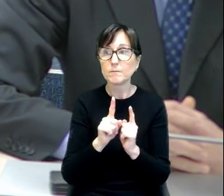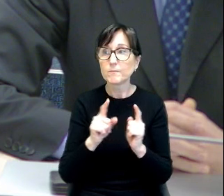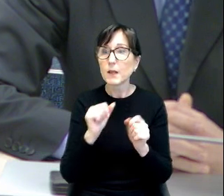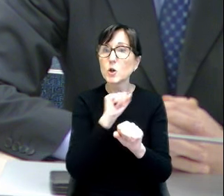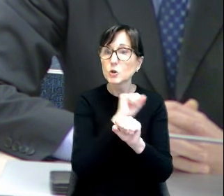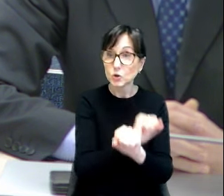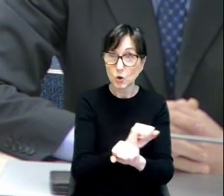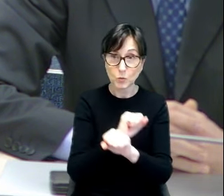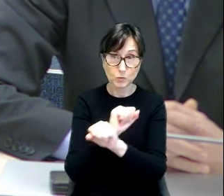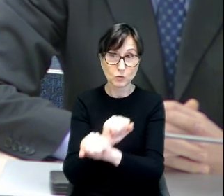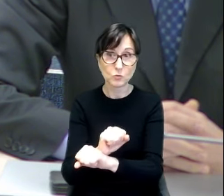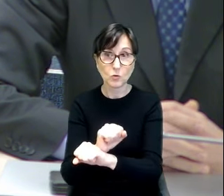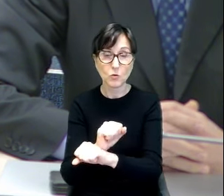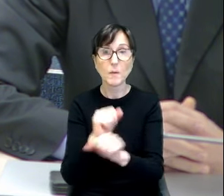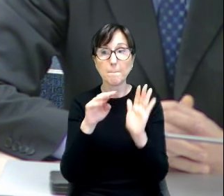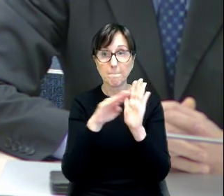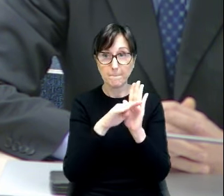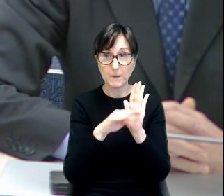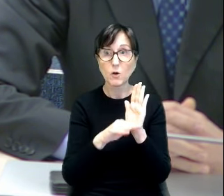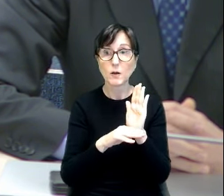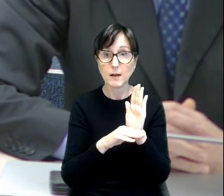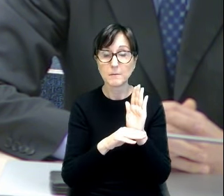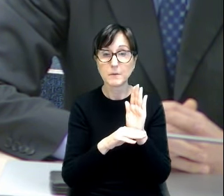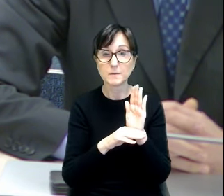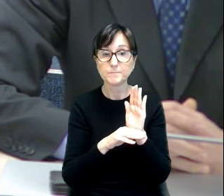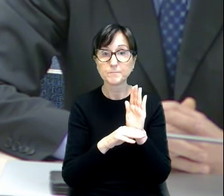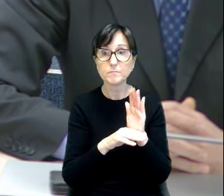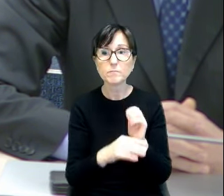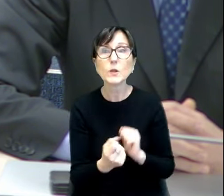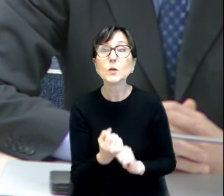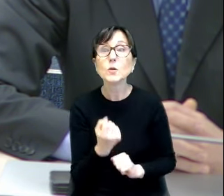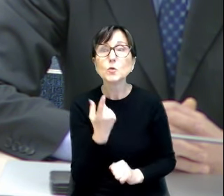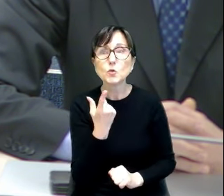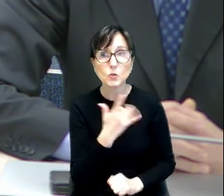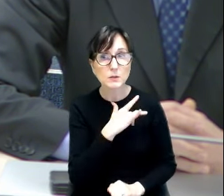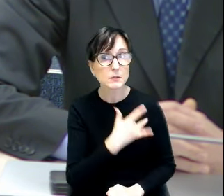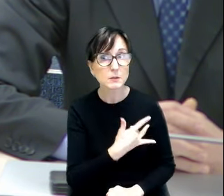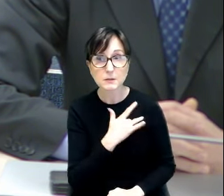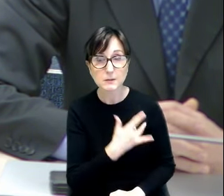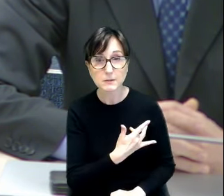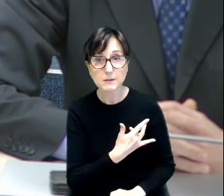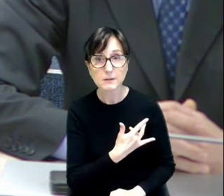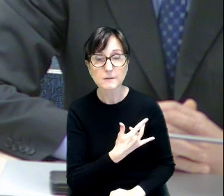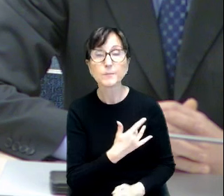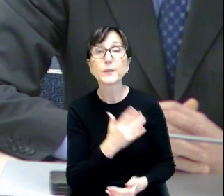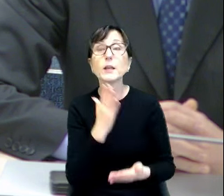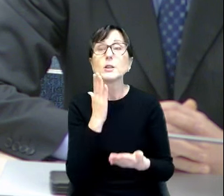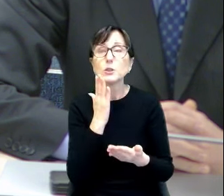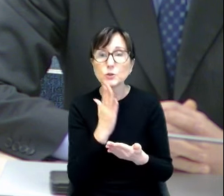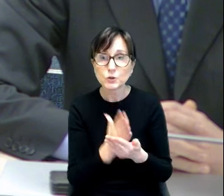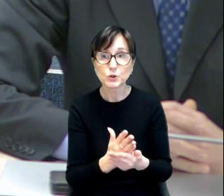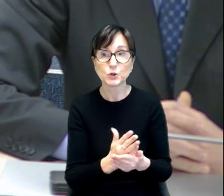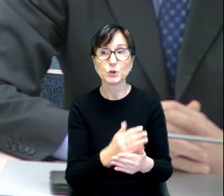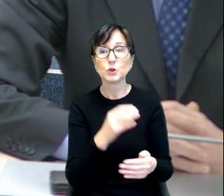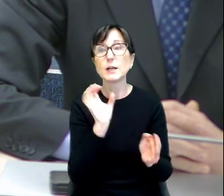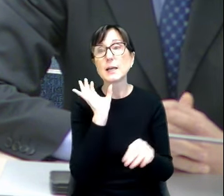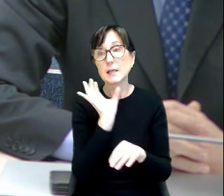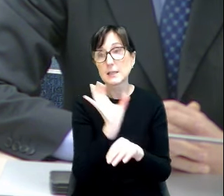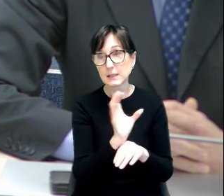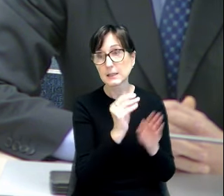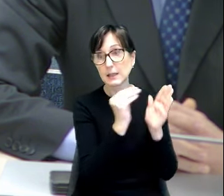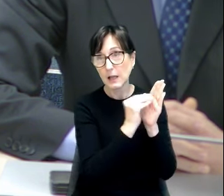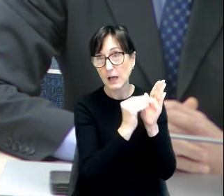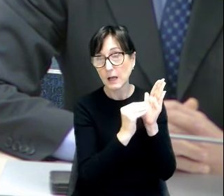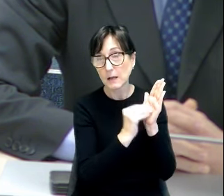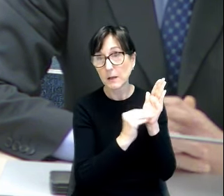tai sauliau ką jūs sakote dėl ko abejonė iškeliate yra aprašyta įstatymuose naujų reguliavimų mes